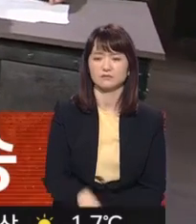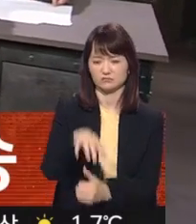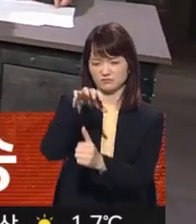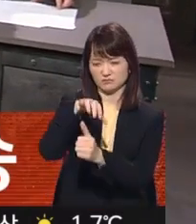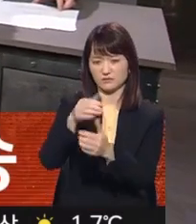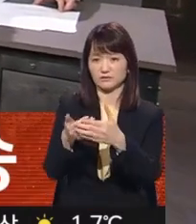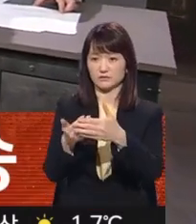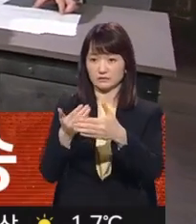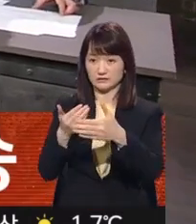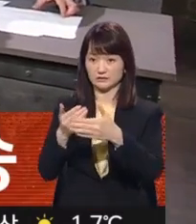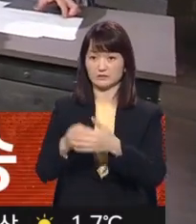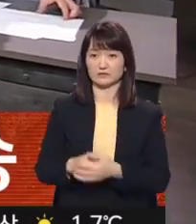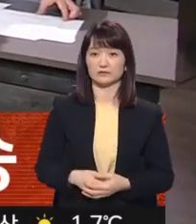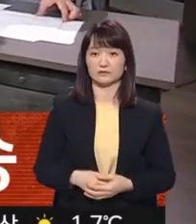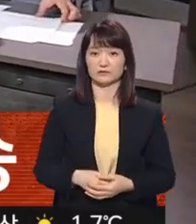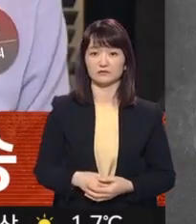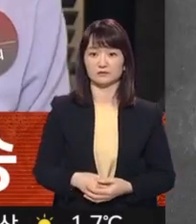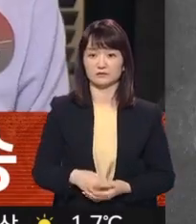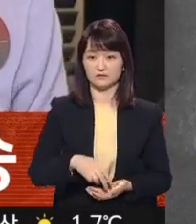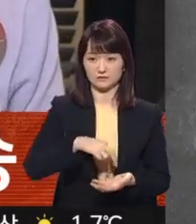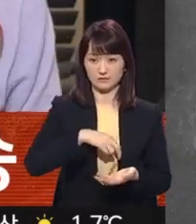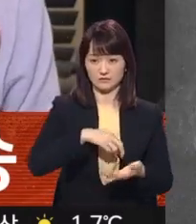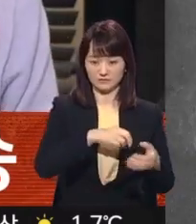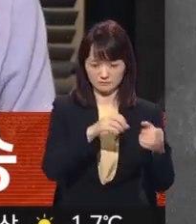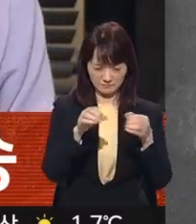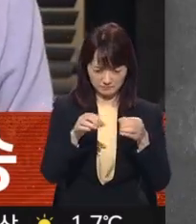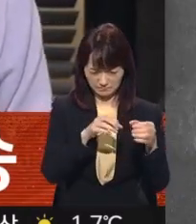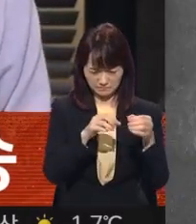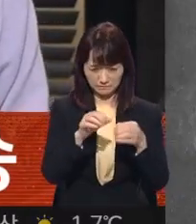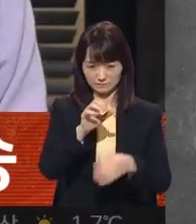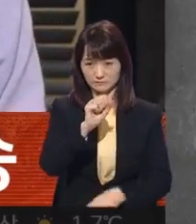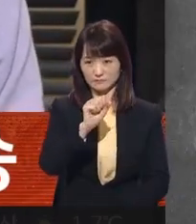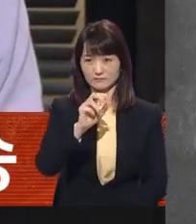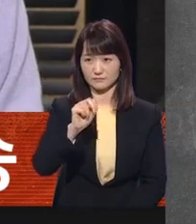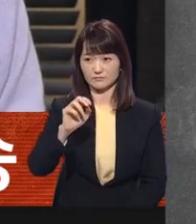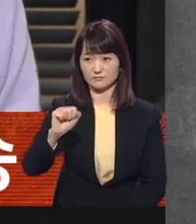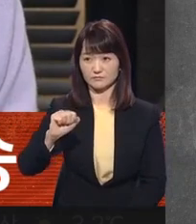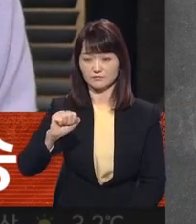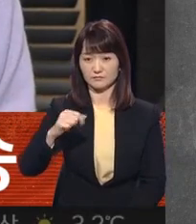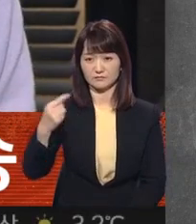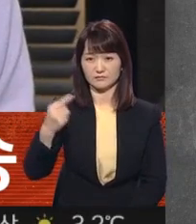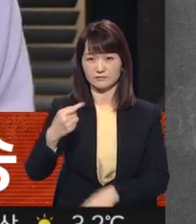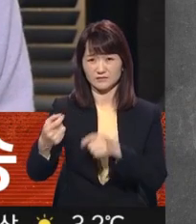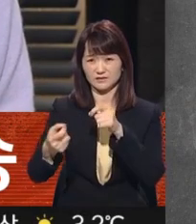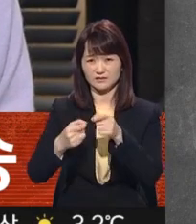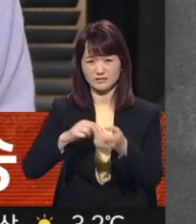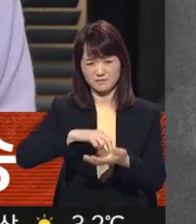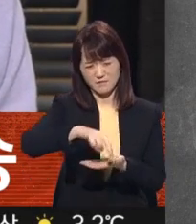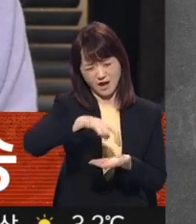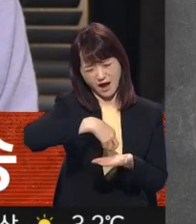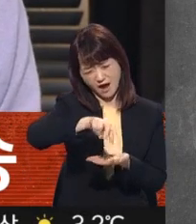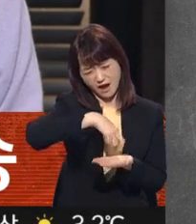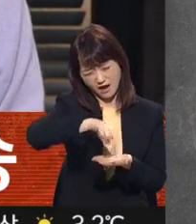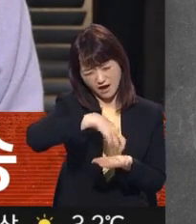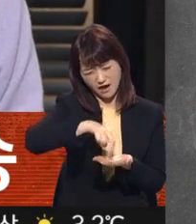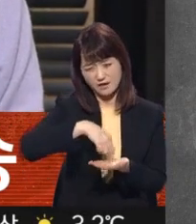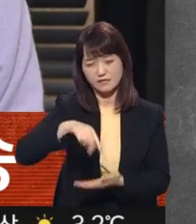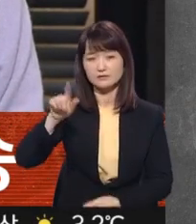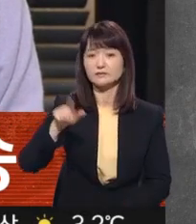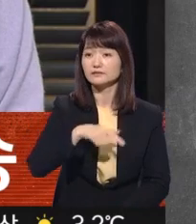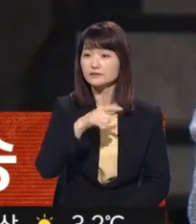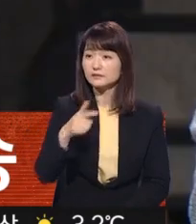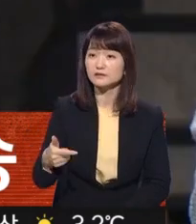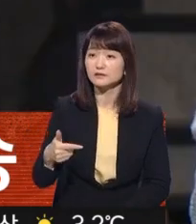거의 처녀회에 가까운 SNS이 정도면 거의 폭탄인데요 그러니까요 보니까 뭐 하루에 막